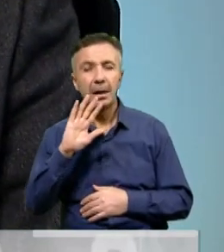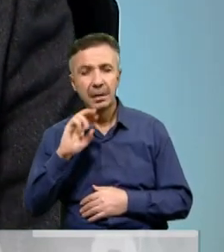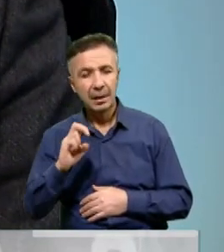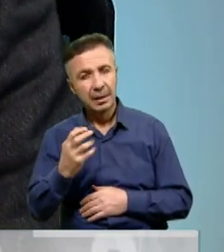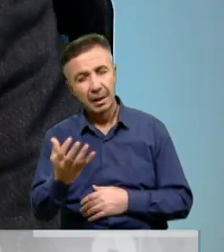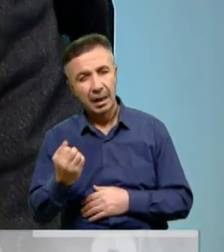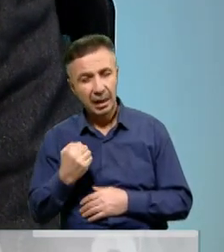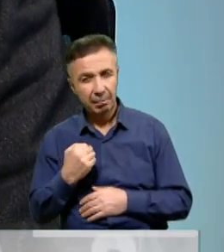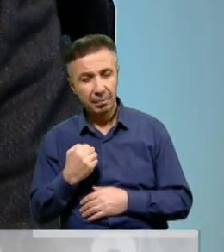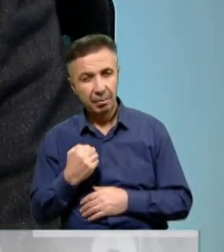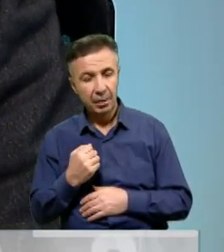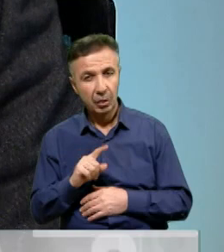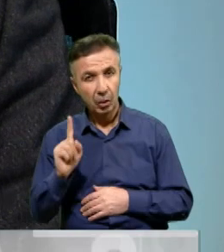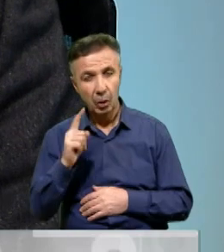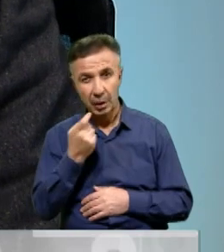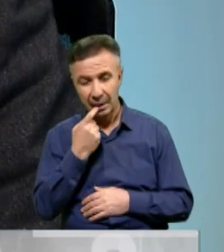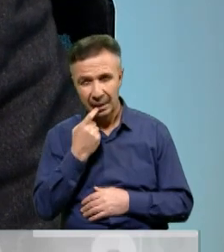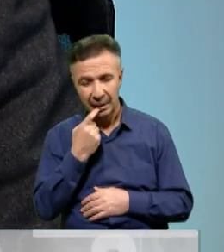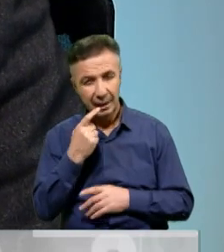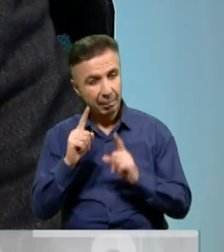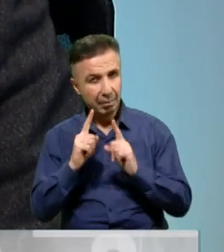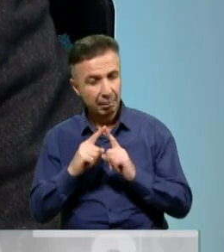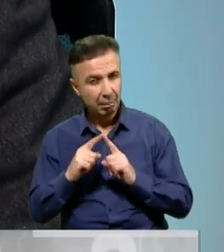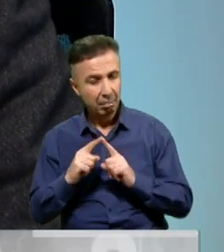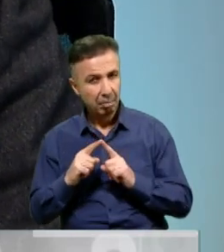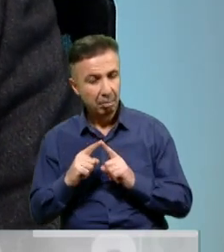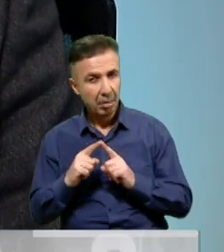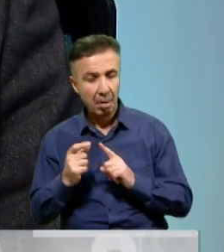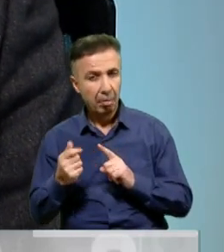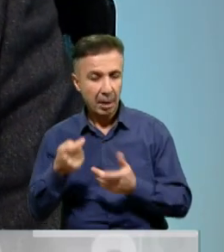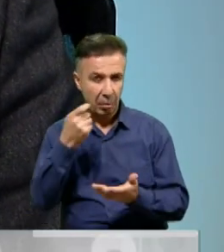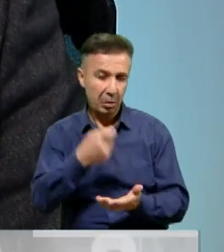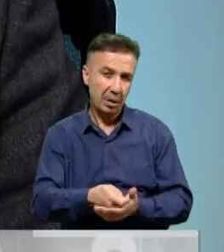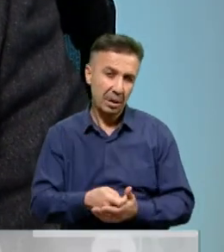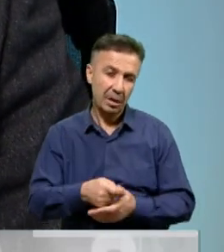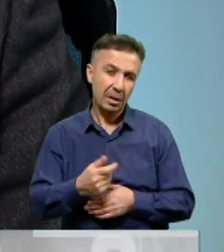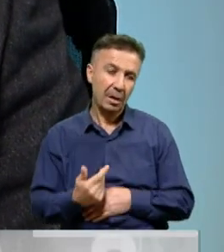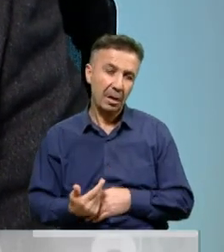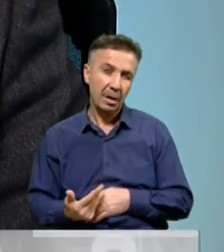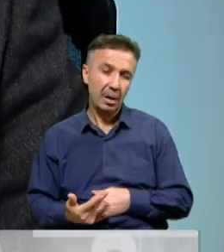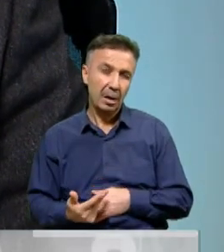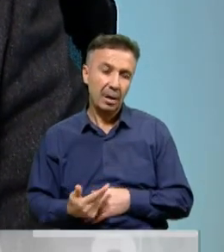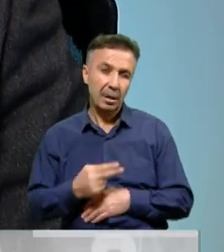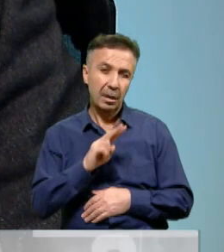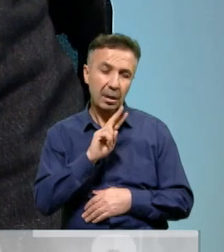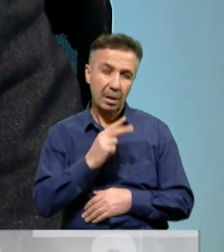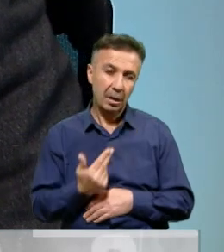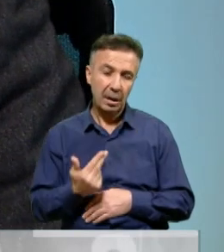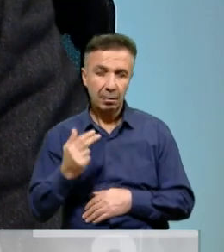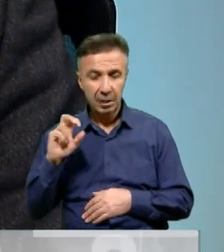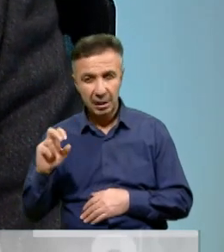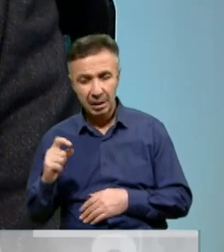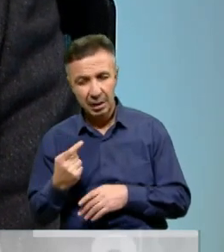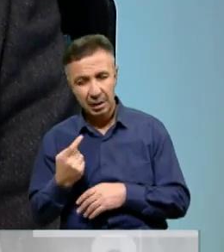bin lira 10 yıl daha ödeyecek. Artık hesabını siz yapın. 70 bin lira borcu kalmış veya 78 bin lira 10 yıl